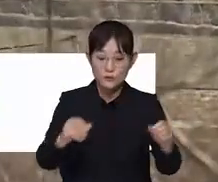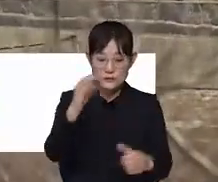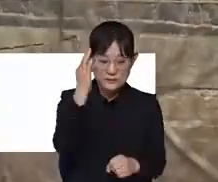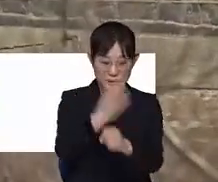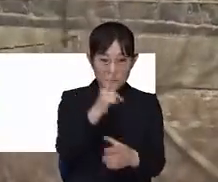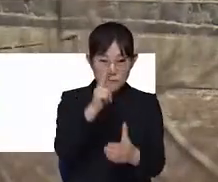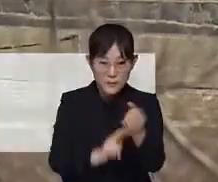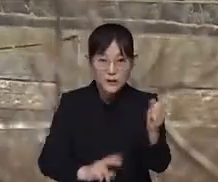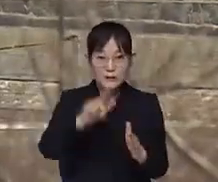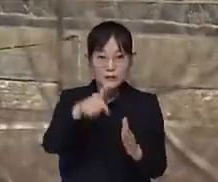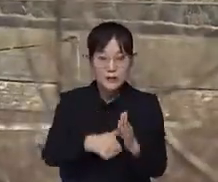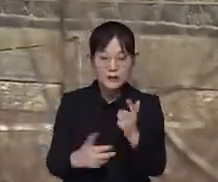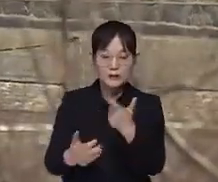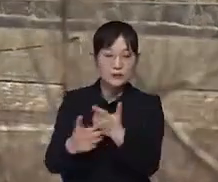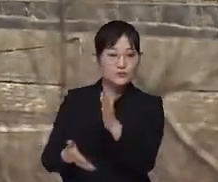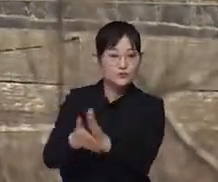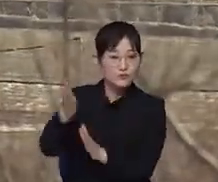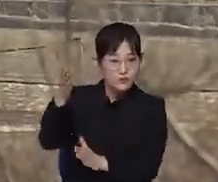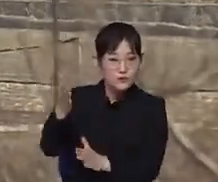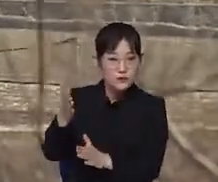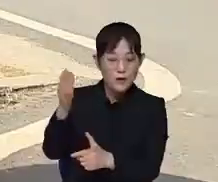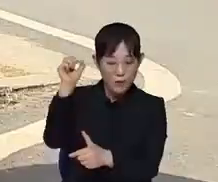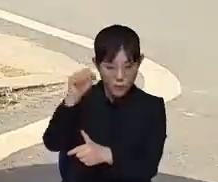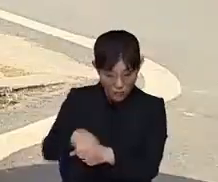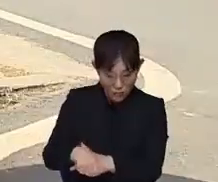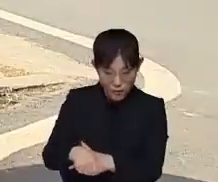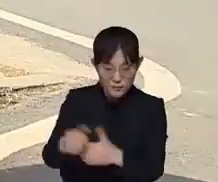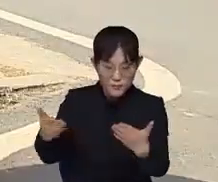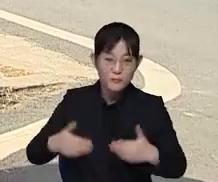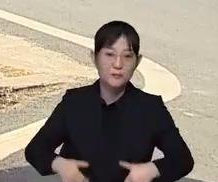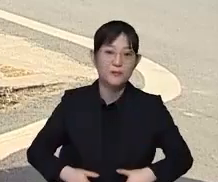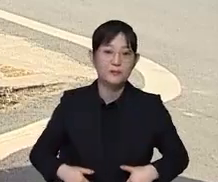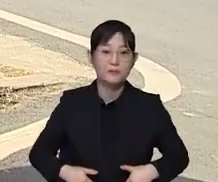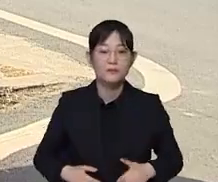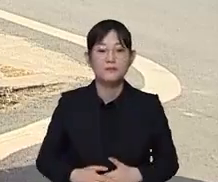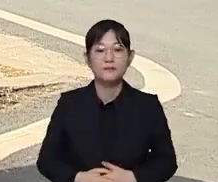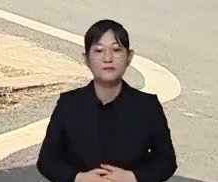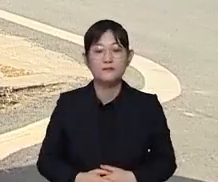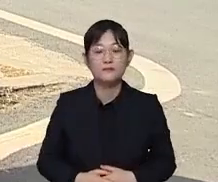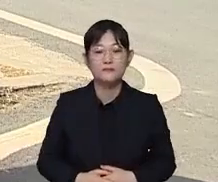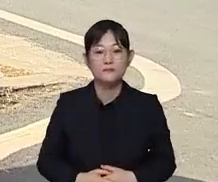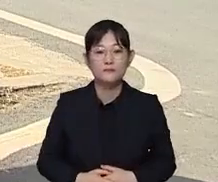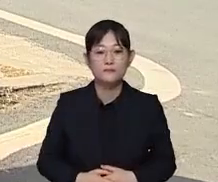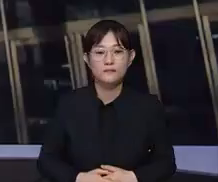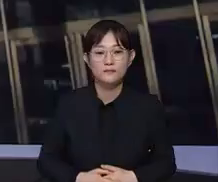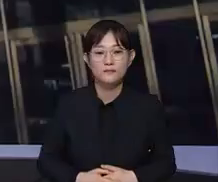거래할 경우 나주시의 토지거래 계약 허가를 받아야 합니다.